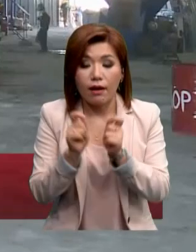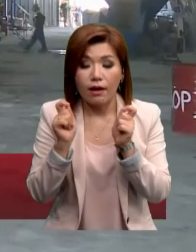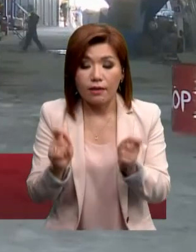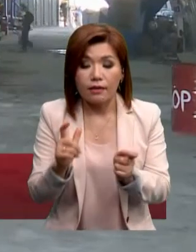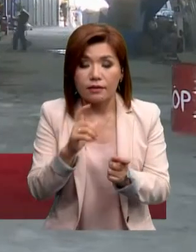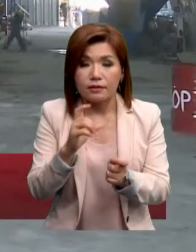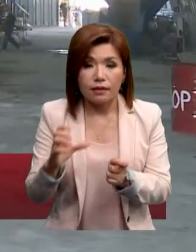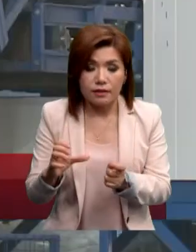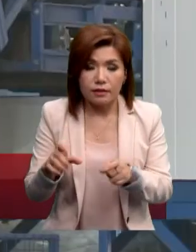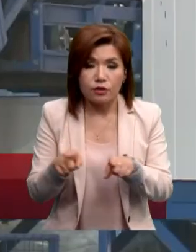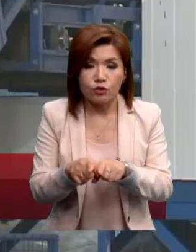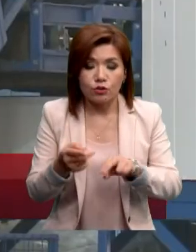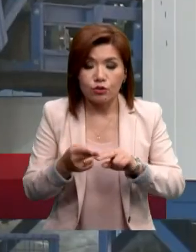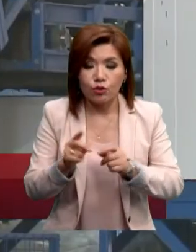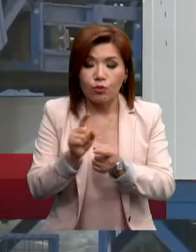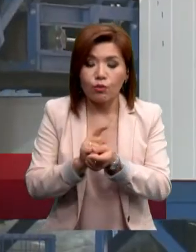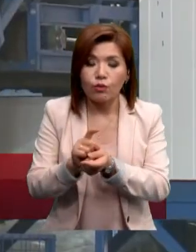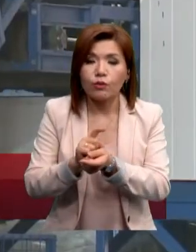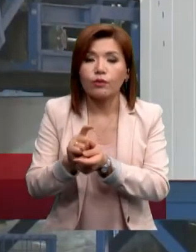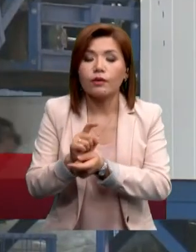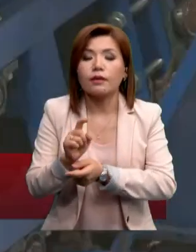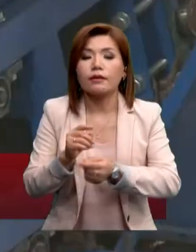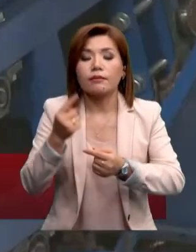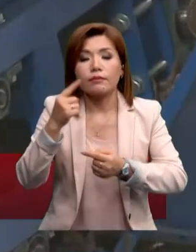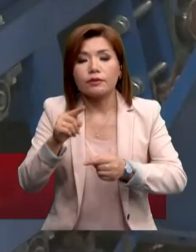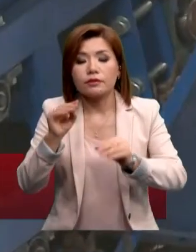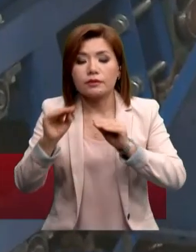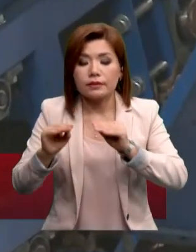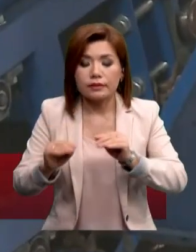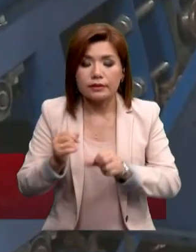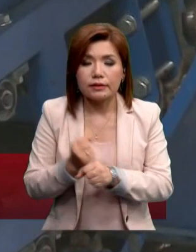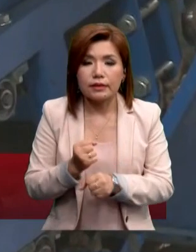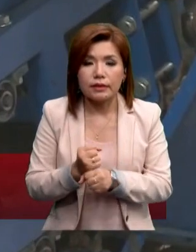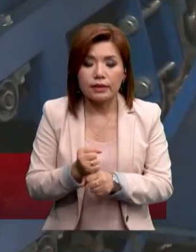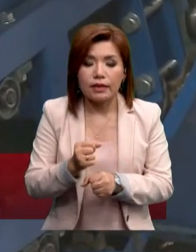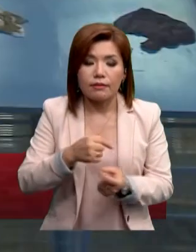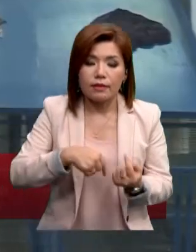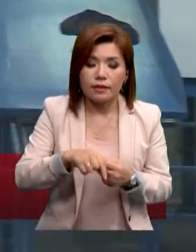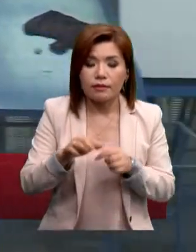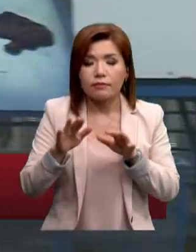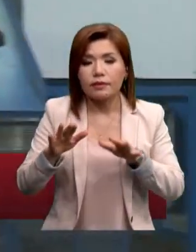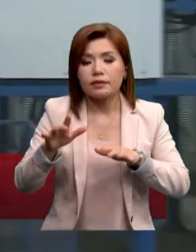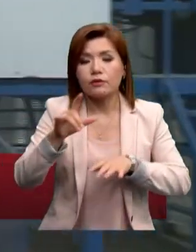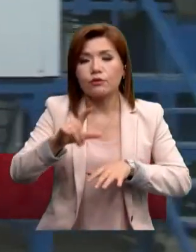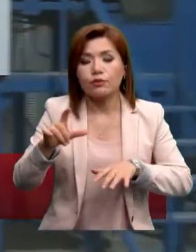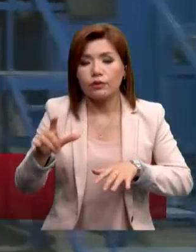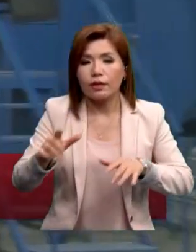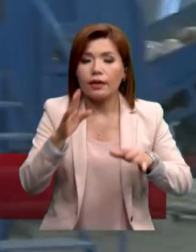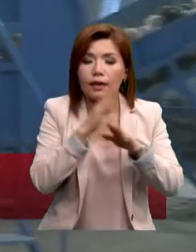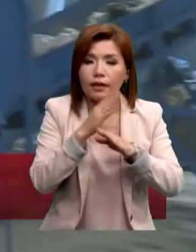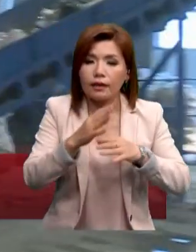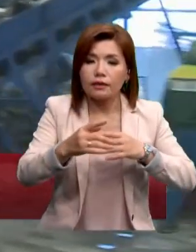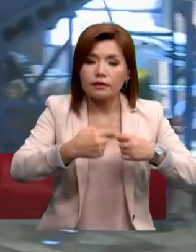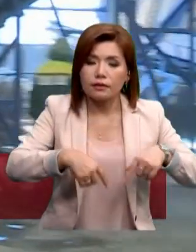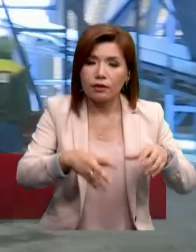и отдельных мусороперерабатывающих комплексов в Казахстане обсуждают представители бизнеса и экологического сообщества.